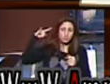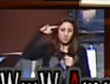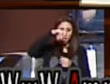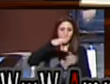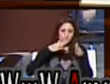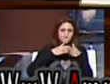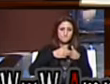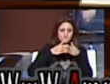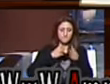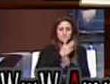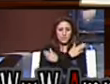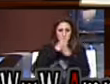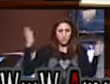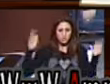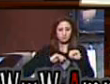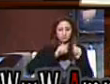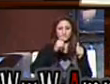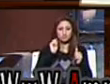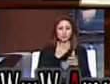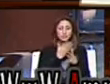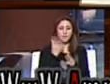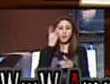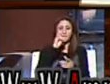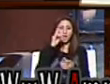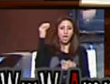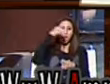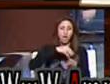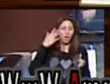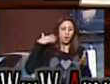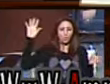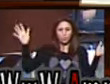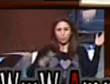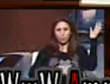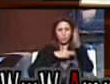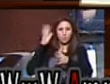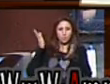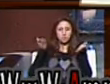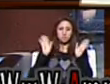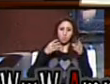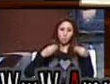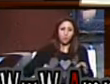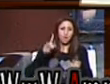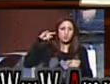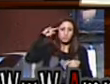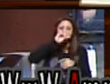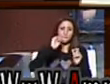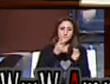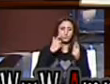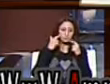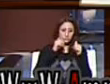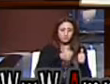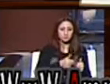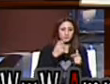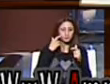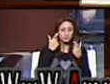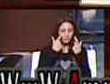مركب كبيره، والحمد لله رب العالمين انه الطيارات رمت لهم بعض مراكب الانقاذ الهوائيه، بعضها